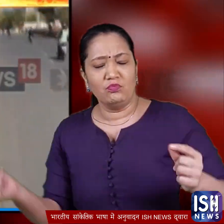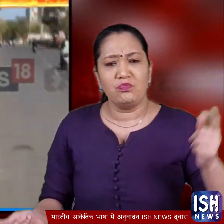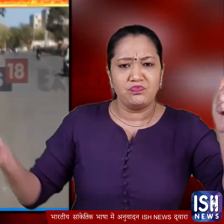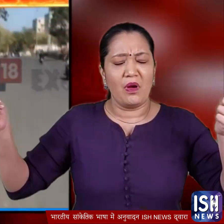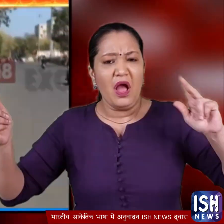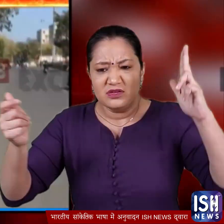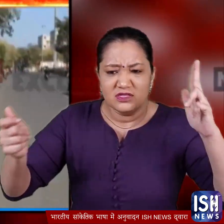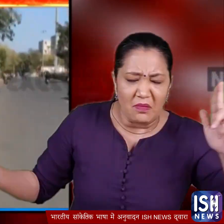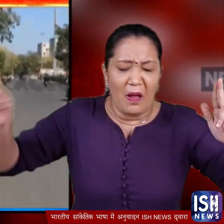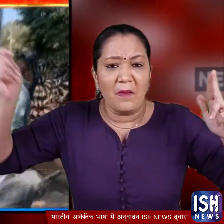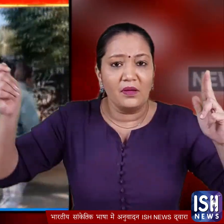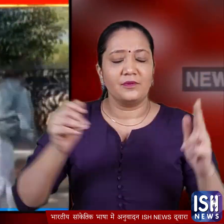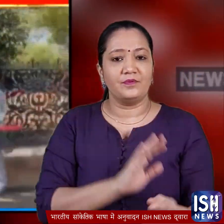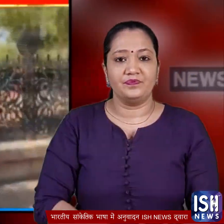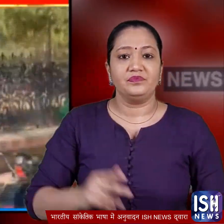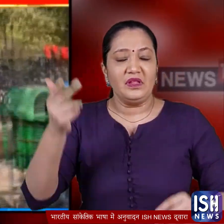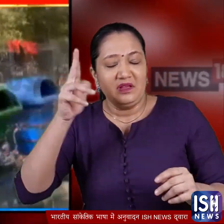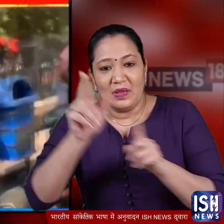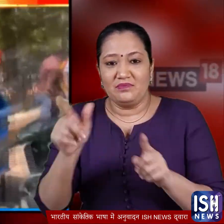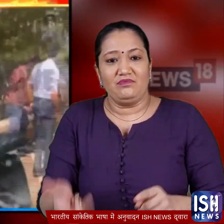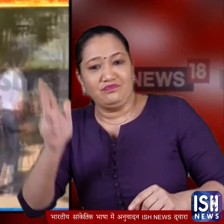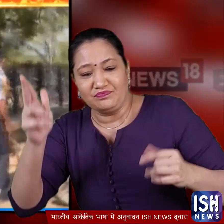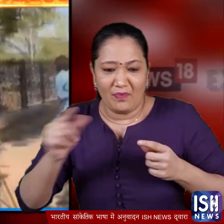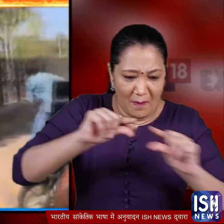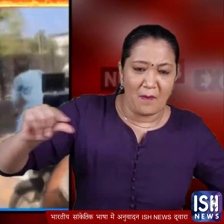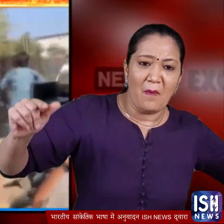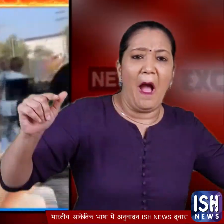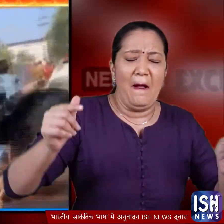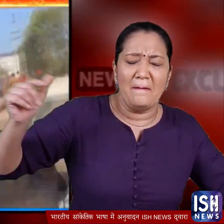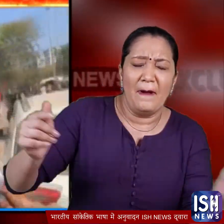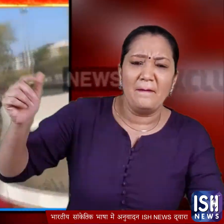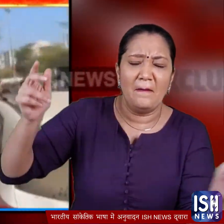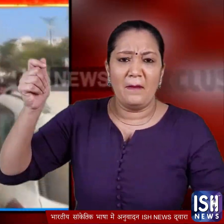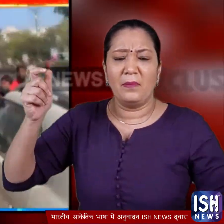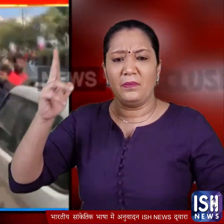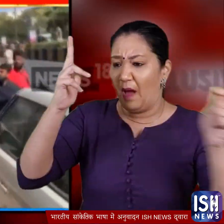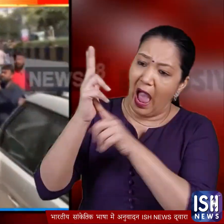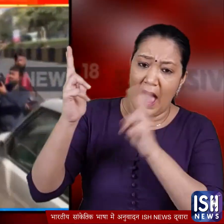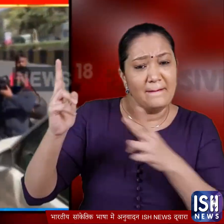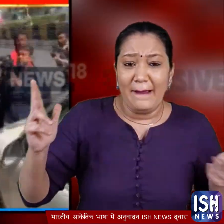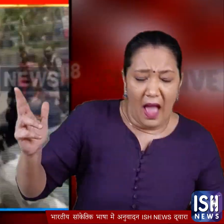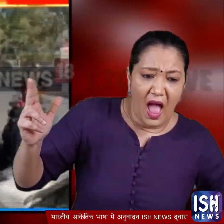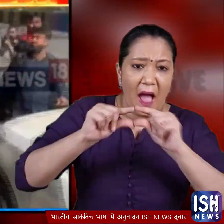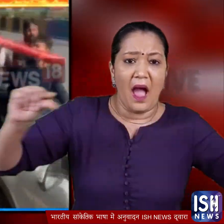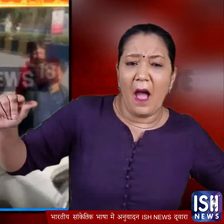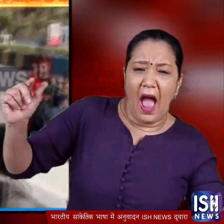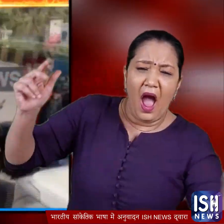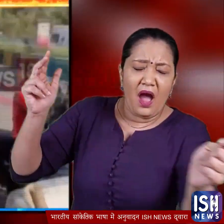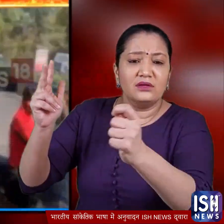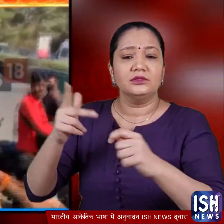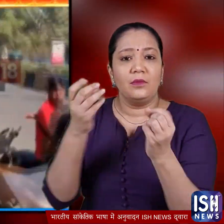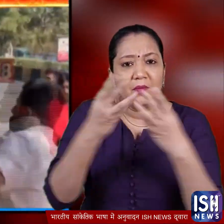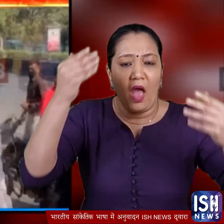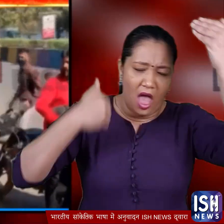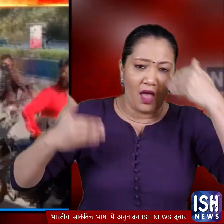दूसरे हाथ में डंडा लेकर दौड़ता दिखा। दाएं हाथ में पिस्तौल लेकर दौड़ रहा पुलिस वाला बाएं हाथ से डंडा चलाता रहा। पुलिस के इस ताबड़तोड़ एक्शन